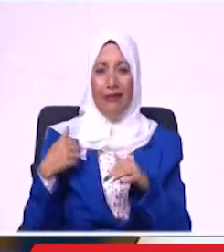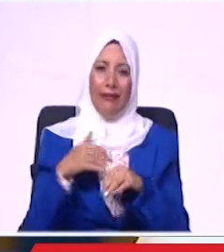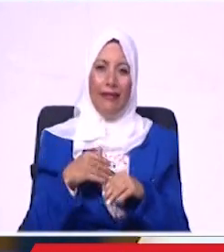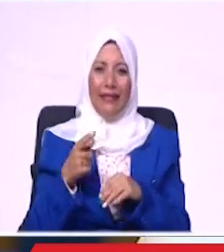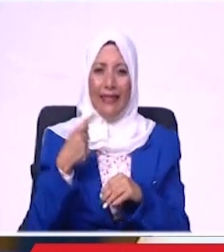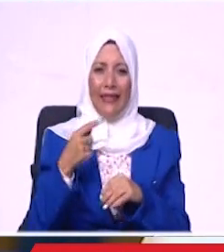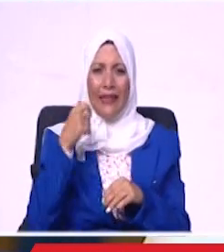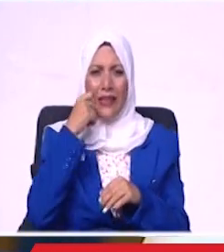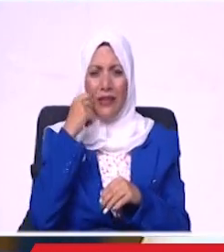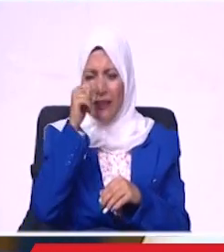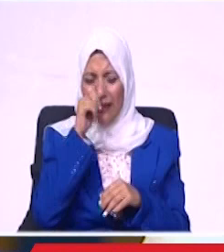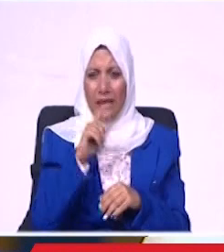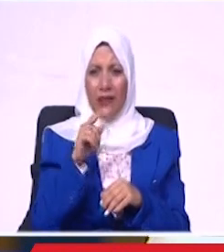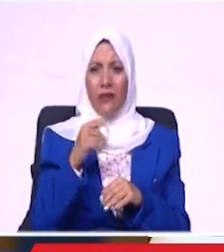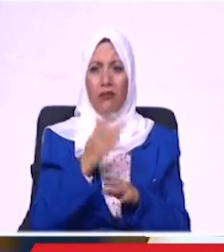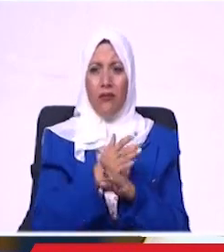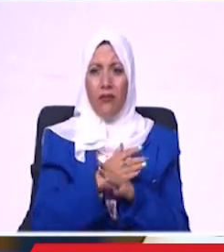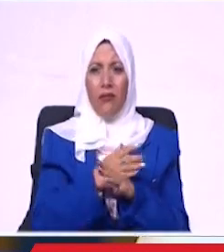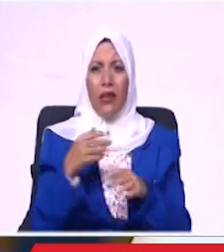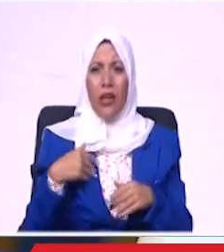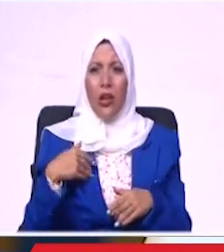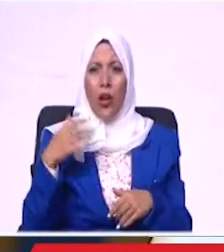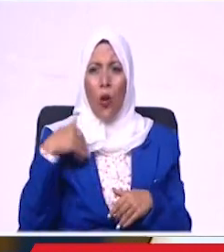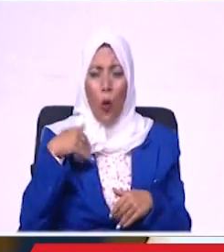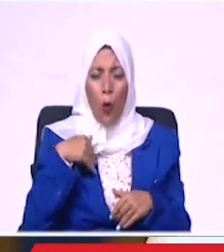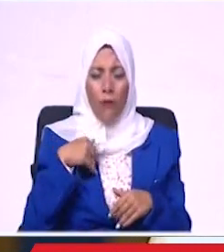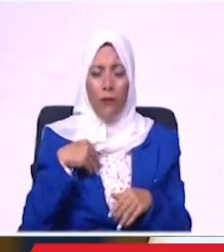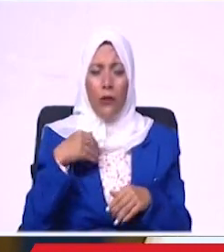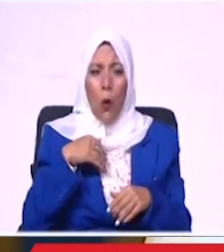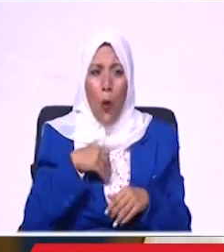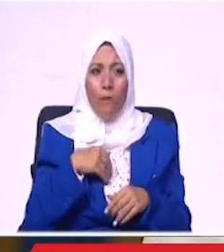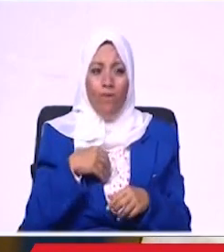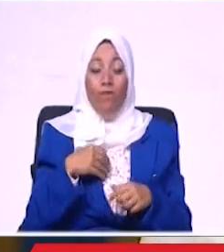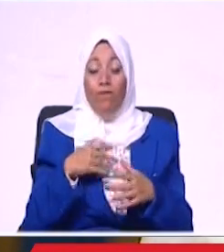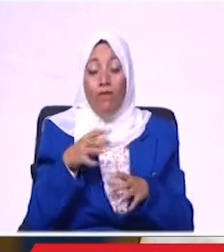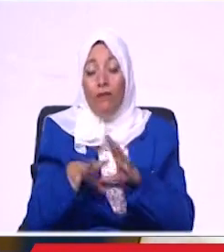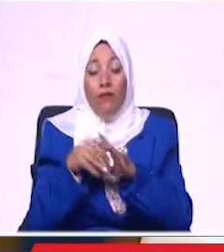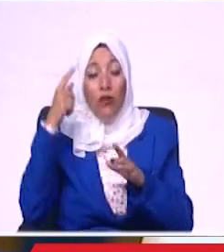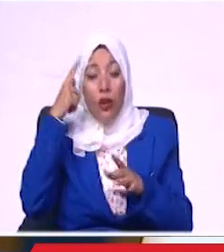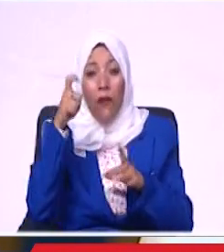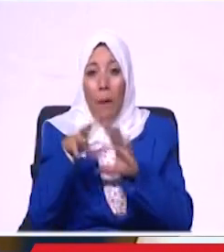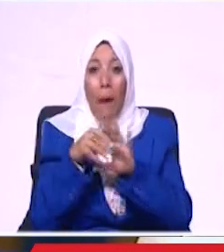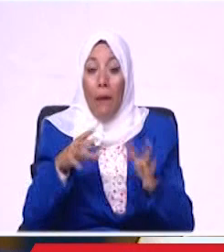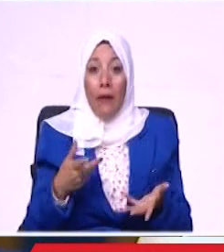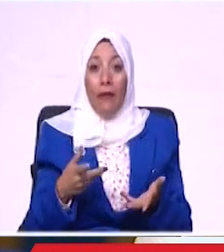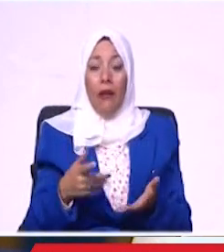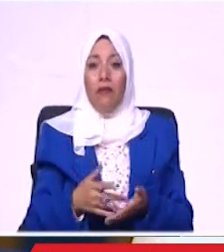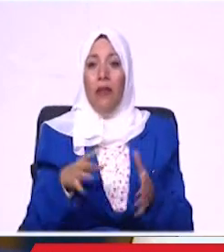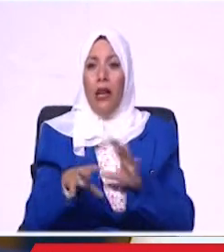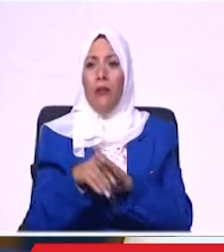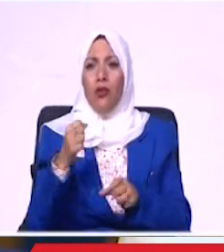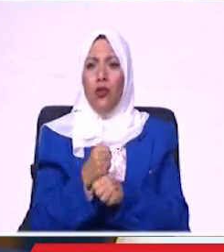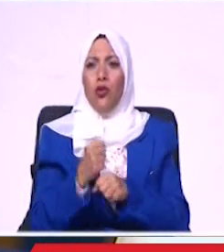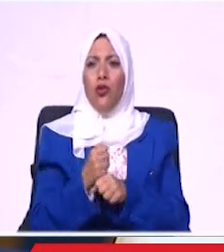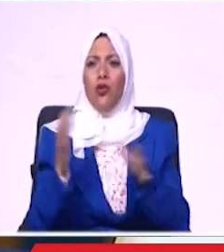كانش حد بيتضايق، ما كانش حد مش عارفه ايه. انا كان فيا بقى الظروف اللي كانت في حياتي، فلما رجعت اذا كان